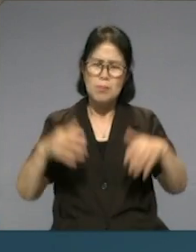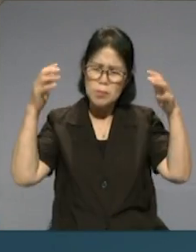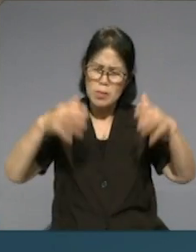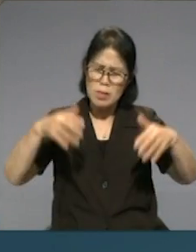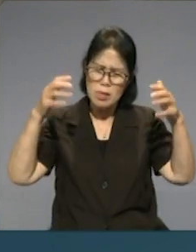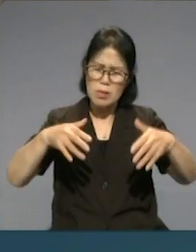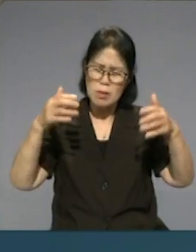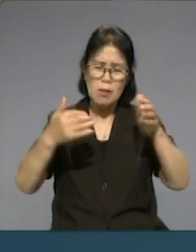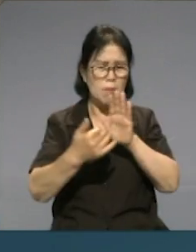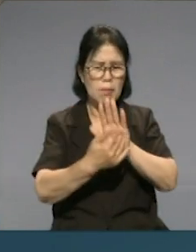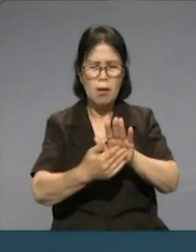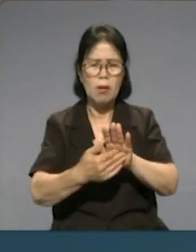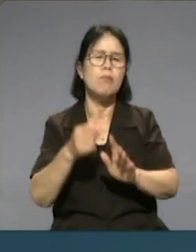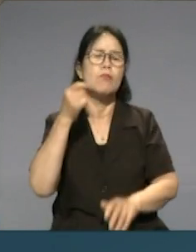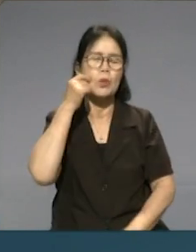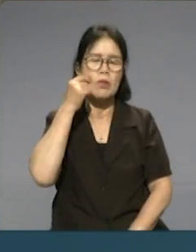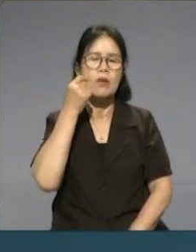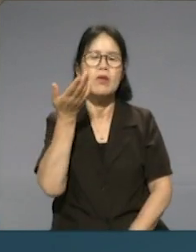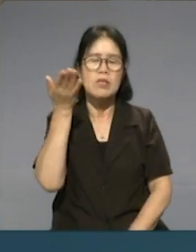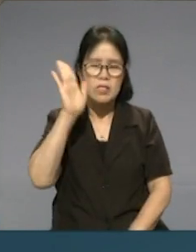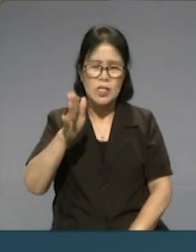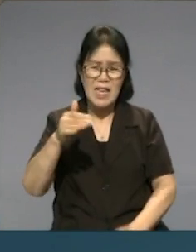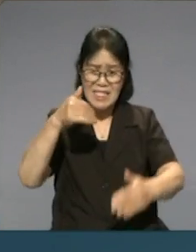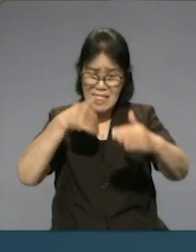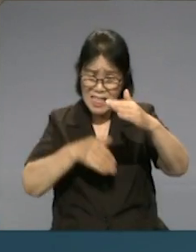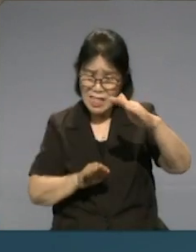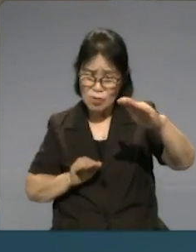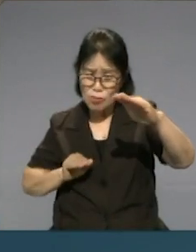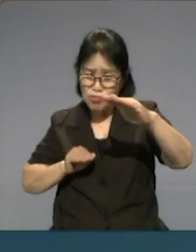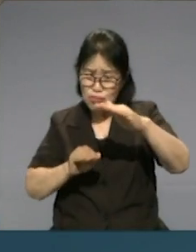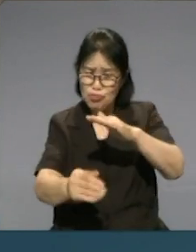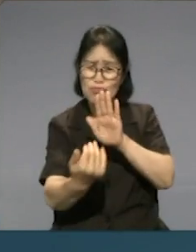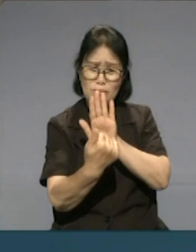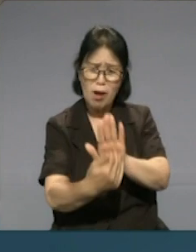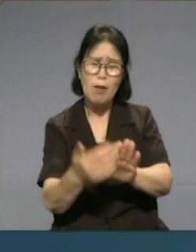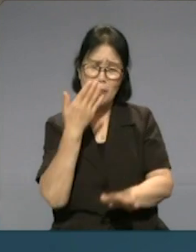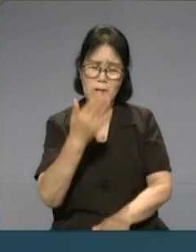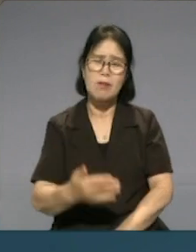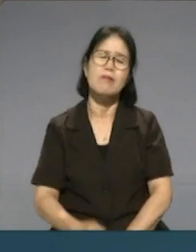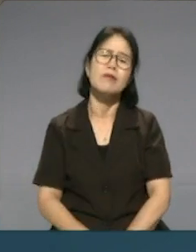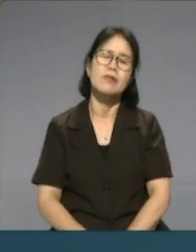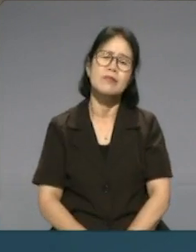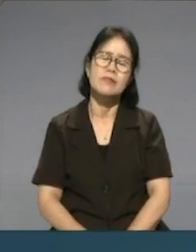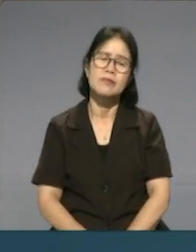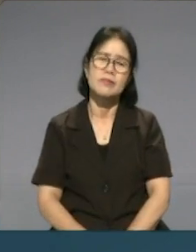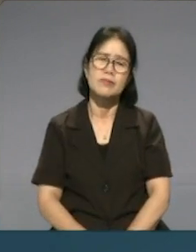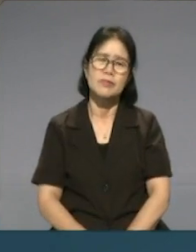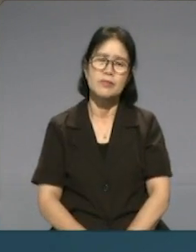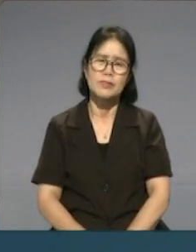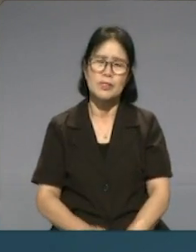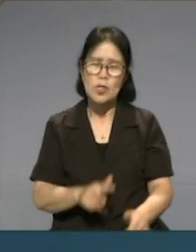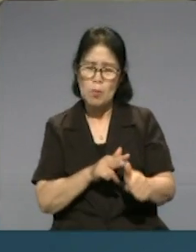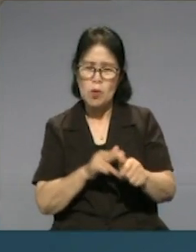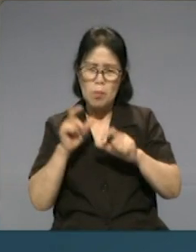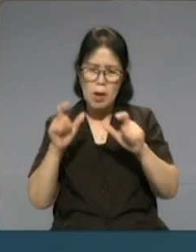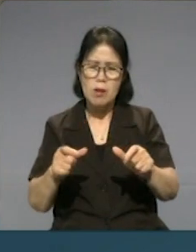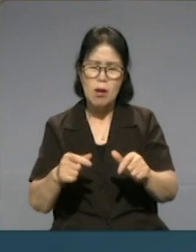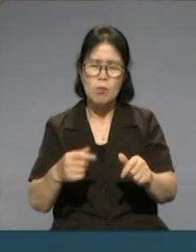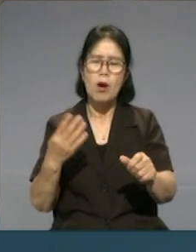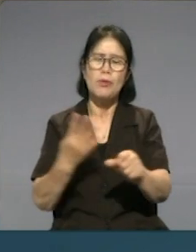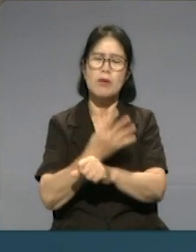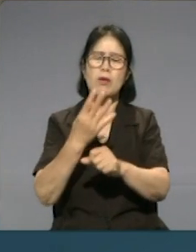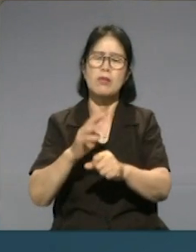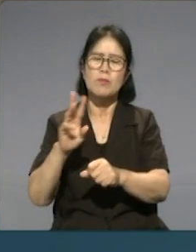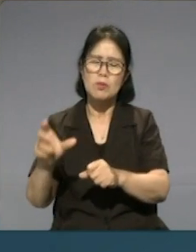비를 어찌 막겠습니까? 그러나 지하차도 진입은 막아야 했습니다. 경보 발령부터 참사까지 4시간